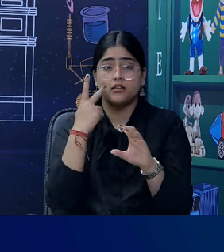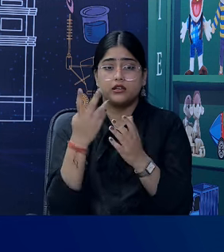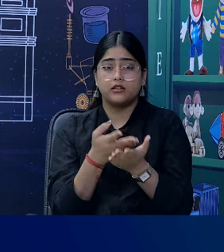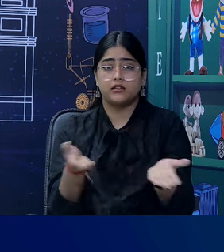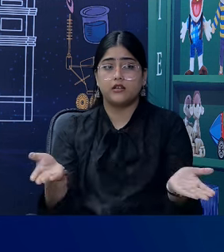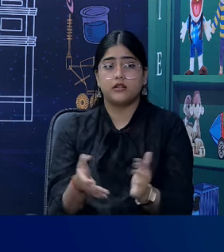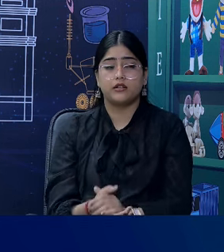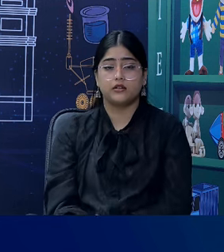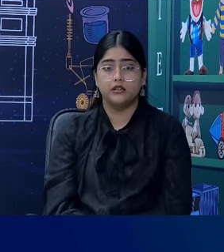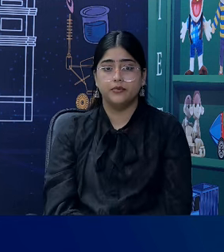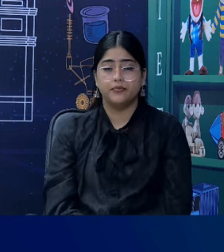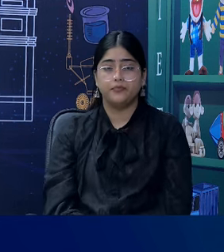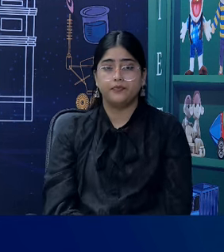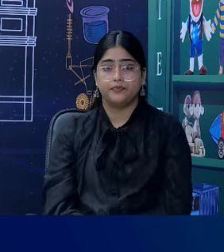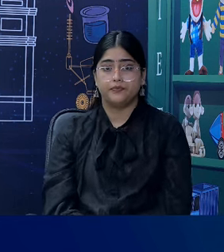होमवर्क